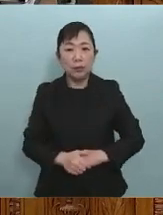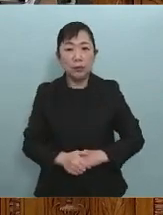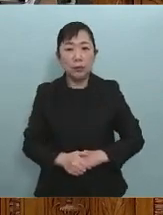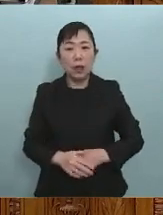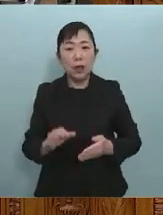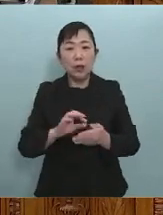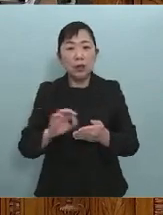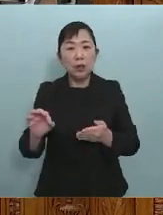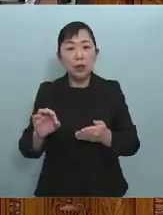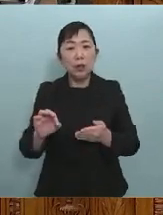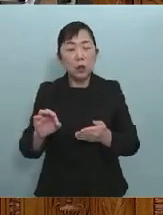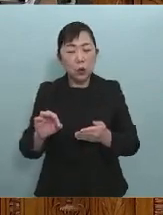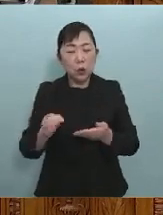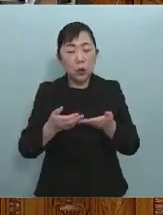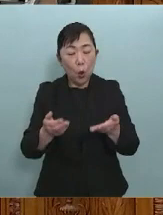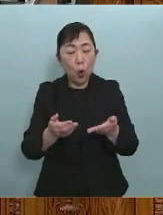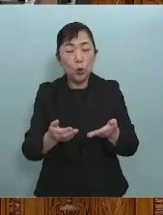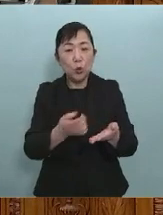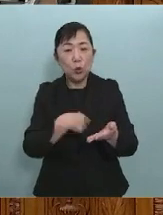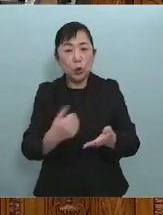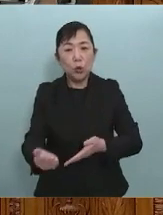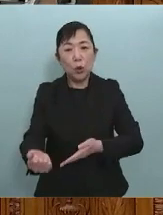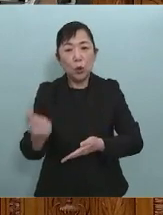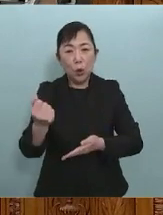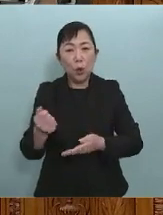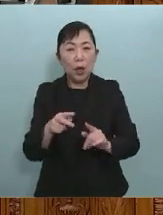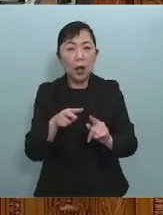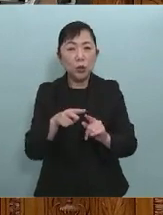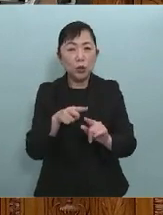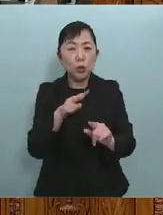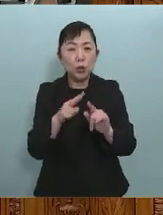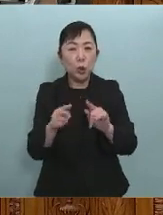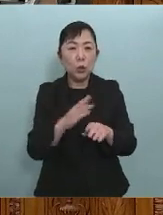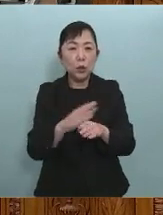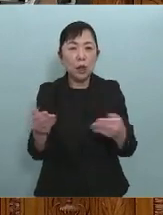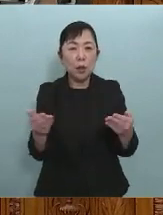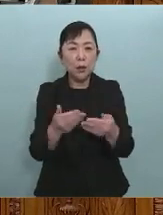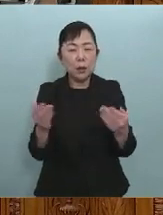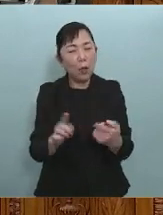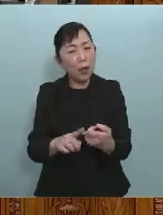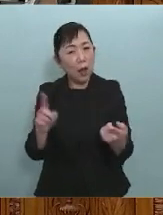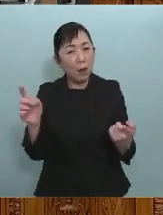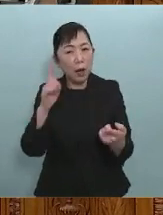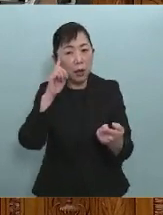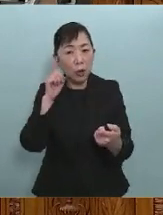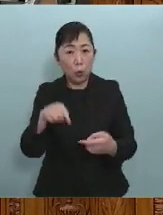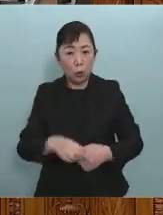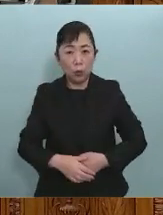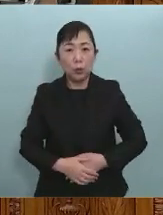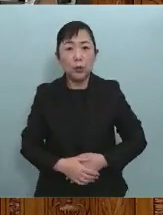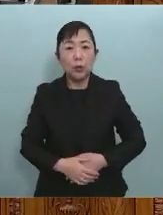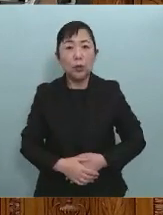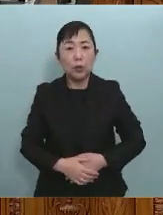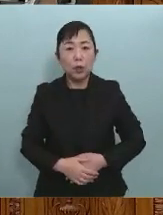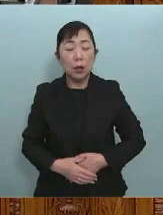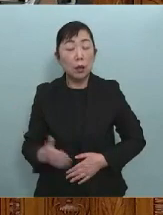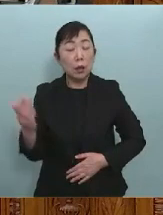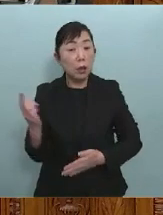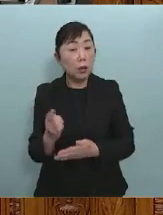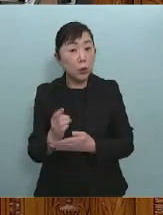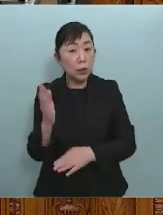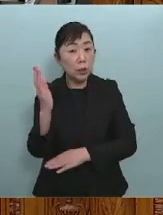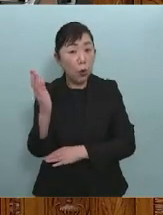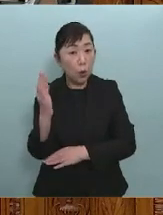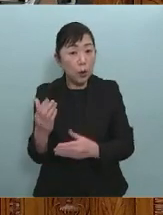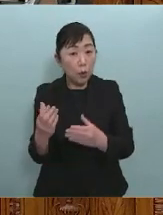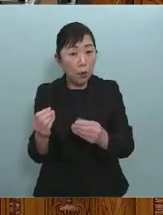供給力の強化は特に中小のサービス業には当たらないと考えます初心表明のままで良い